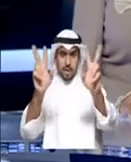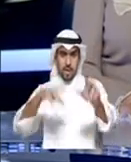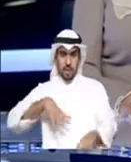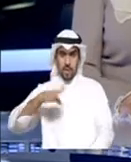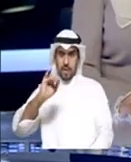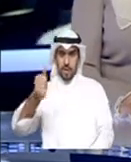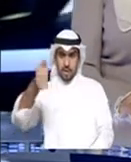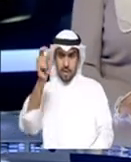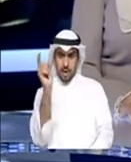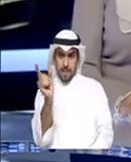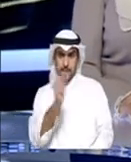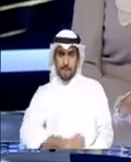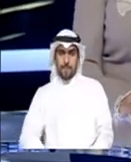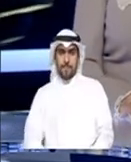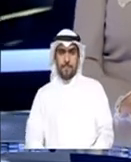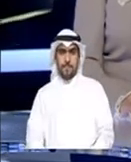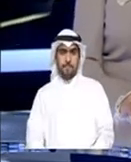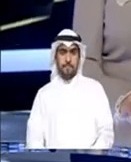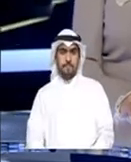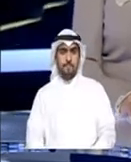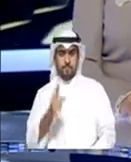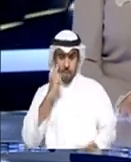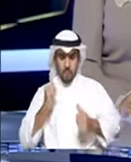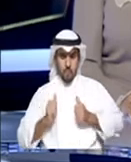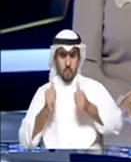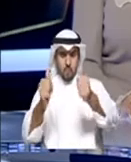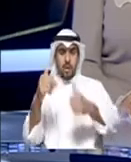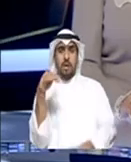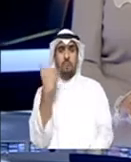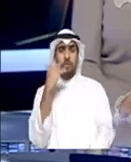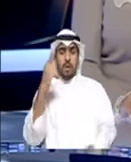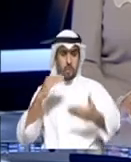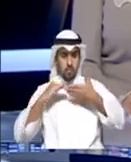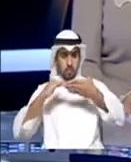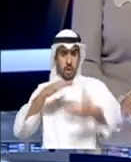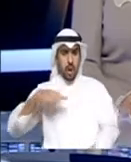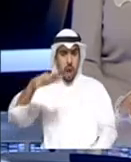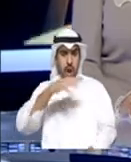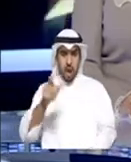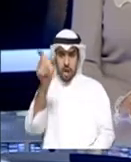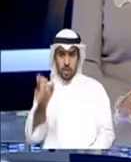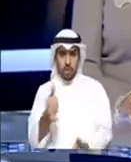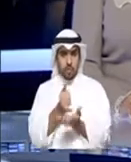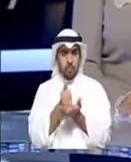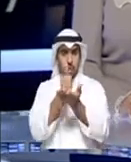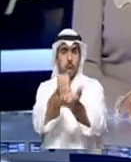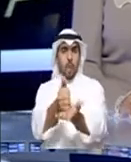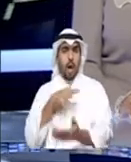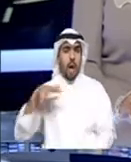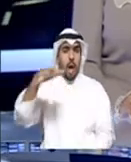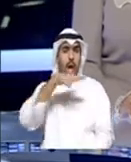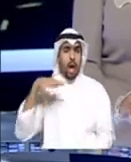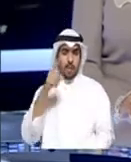ووزير الدولة لشؤون الشباب. هذه المبادرات الشبابية تمنح المتطوعين من جميع أنحاء العالم فرصة